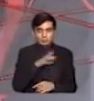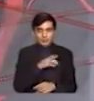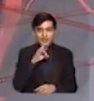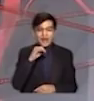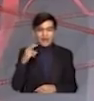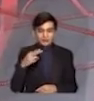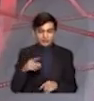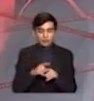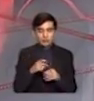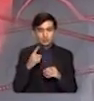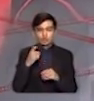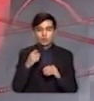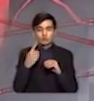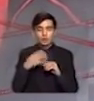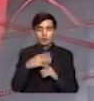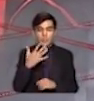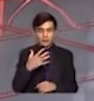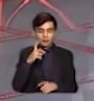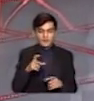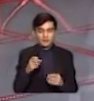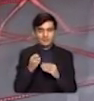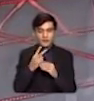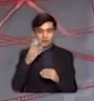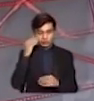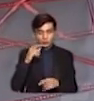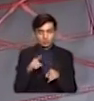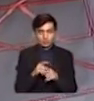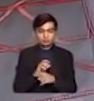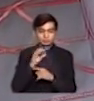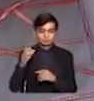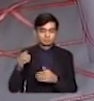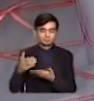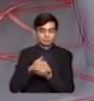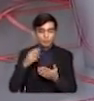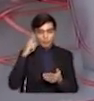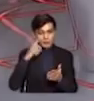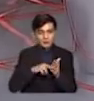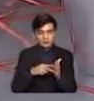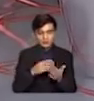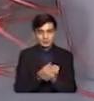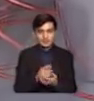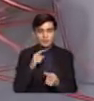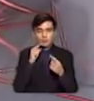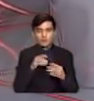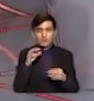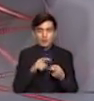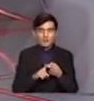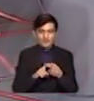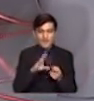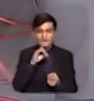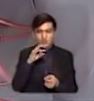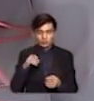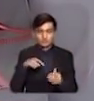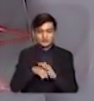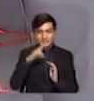ақпан күні 145 отандасымызды алып келу жоспарланып отыр екен. Яғни жұқпалы дертке қарсы ел ішіндегі сақтық шаралары әлі